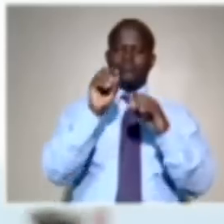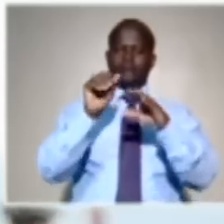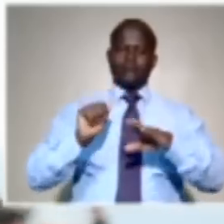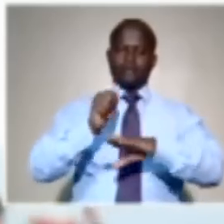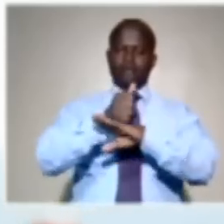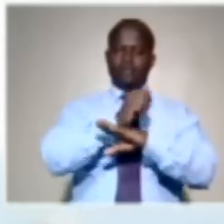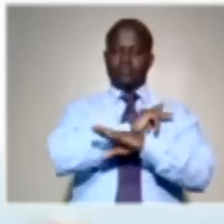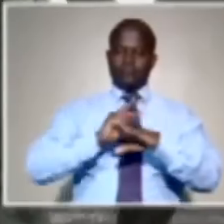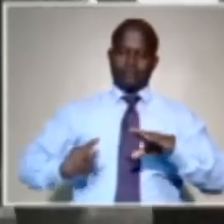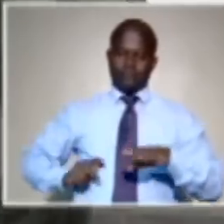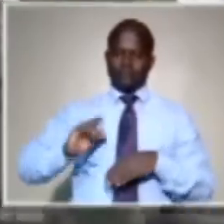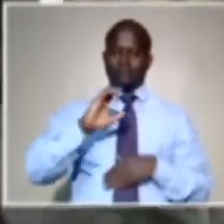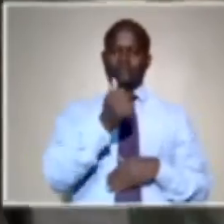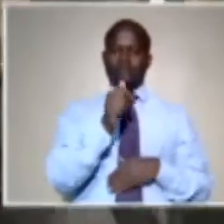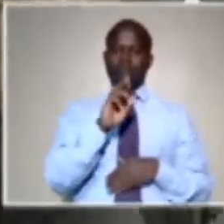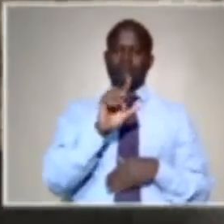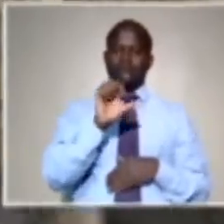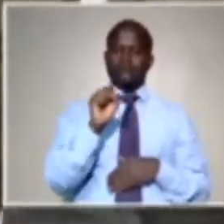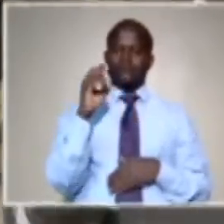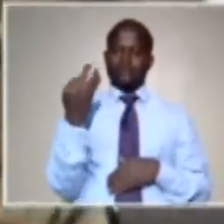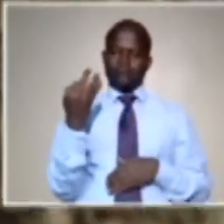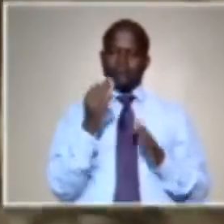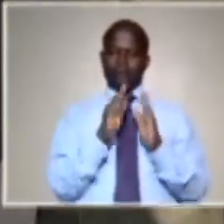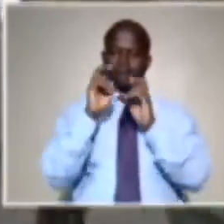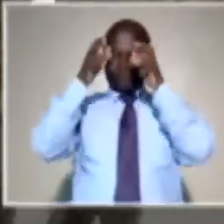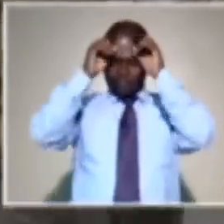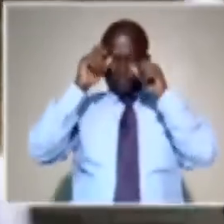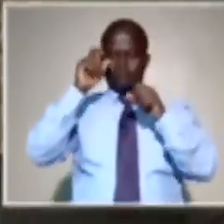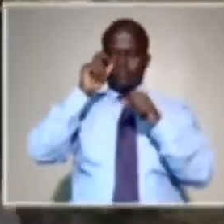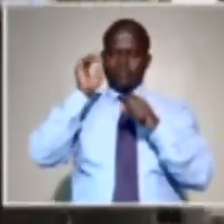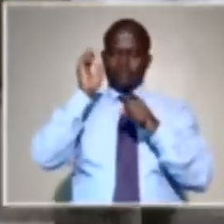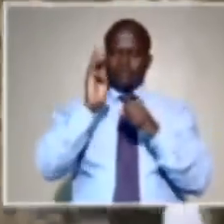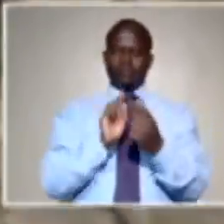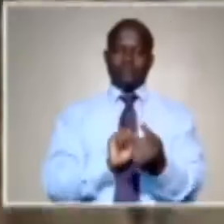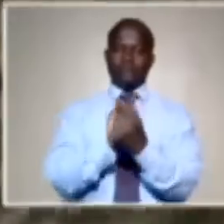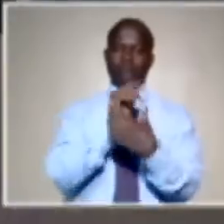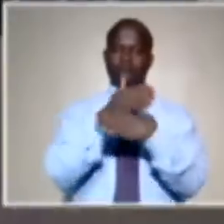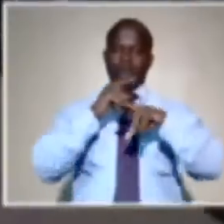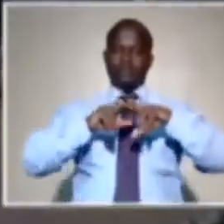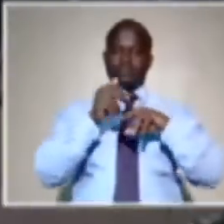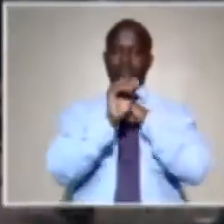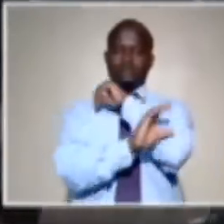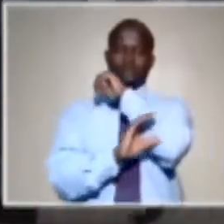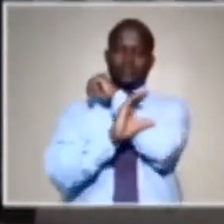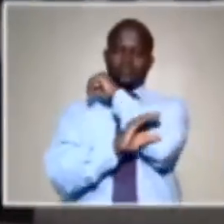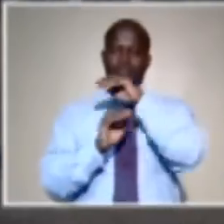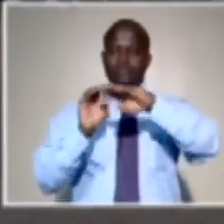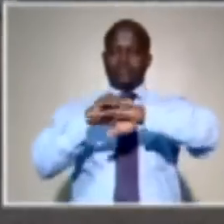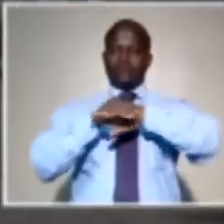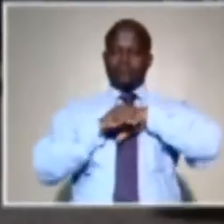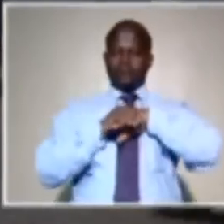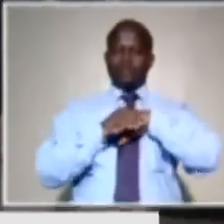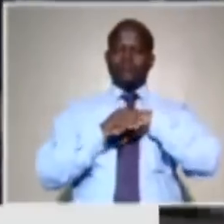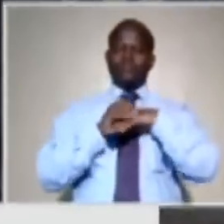kwimika umwami Charles wa gatatu biteganyijwe ko perezida Paul Kagame azahura kandi akaganira na minisitiri w'intebe w'iki gihugu cy'Ubwongereza